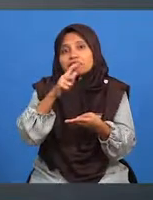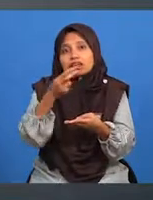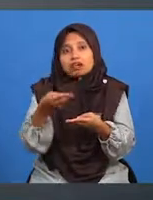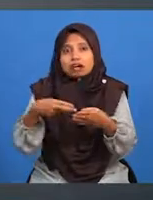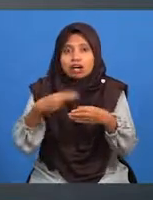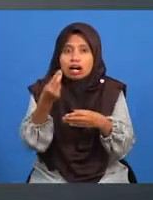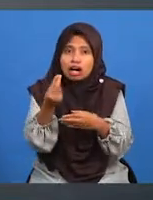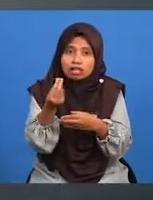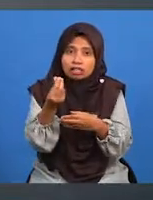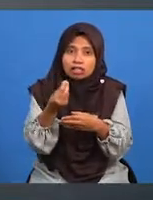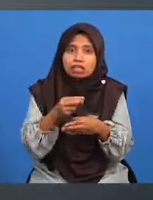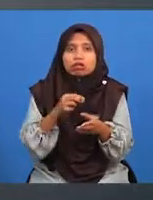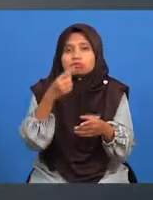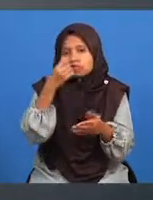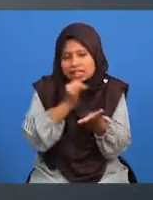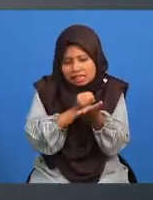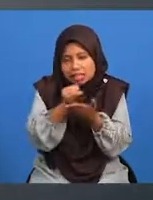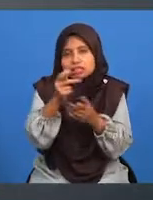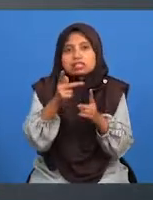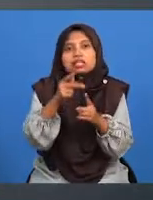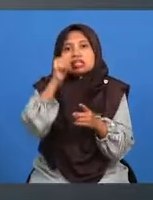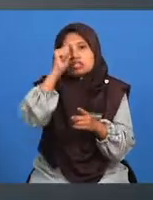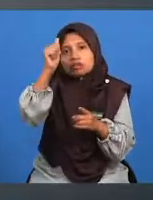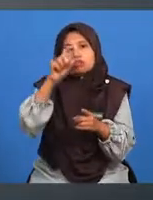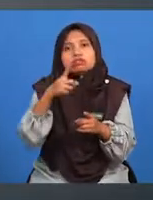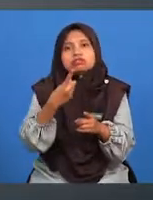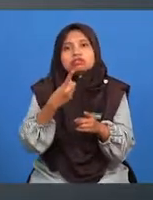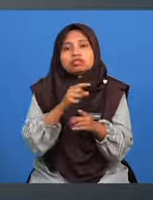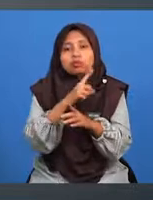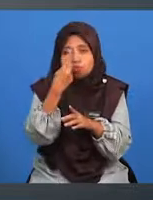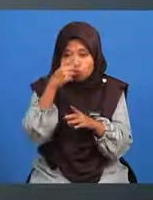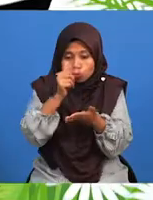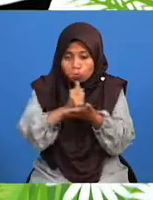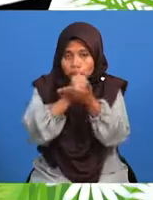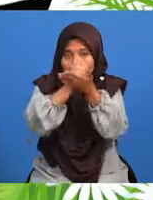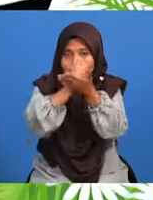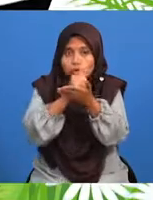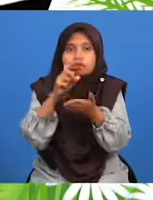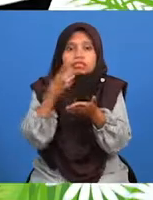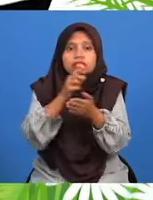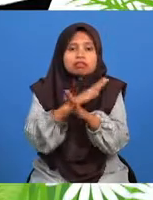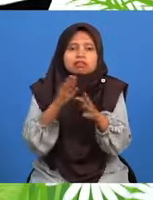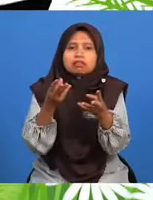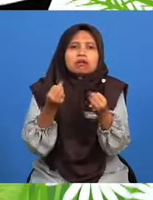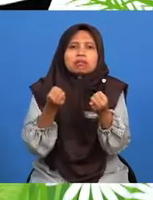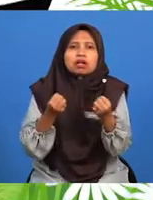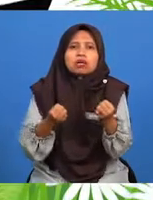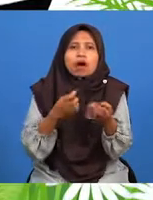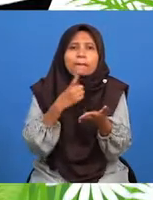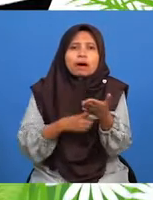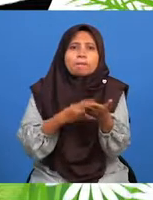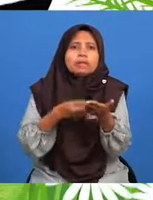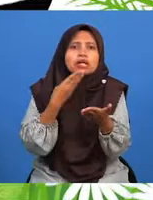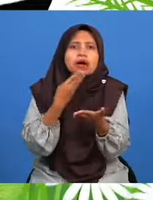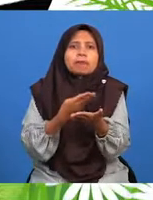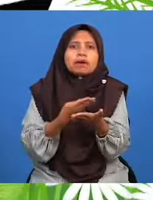lain ikhlas kerana Allah Ta'ala hendak menolong orang tersebut dan tidak mengharapkan balasan